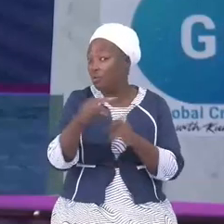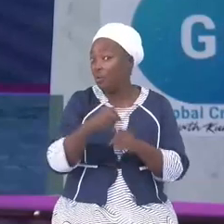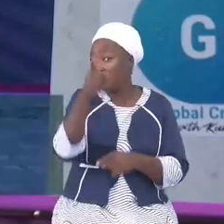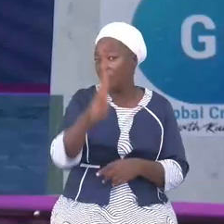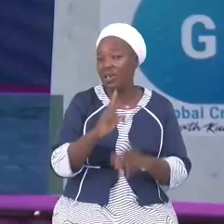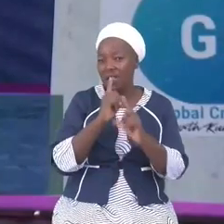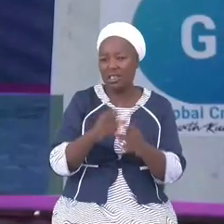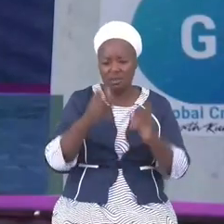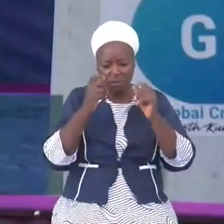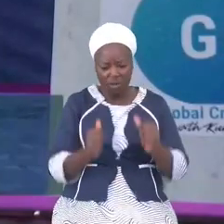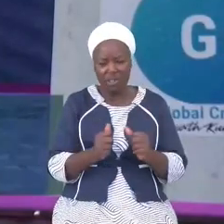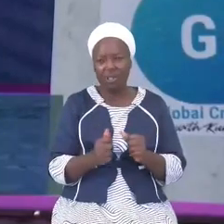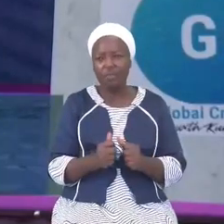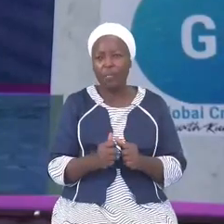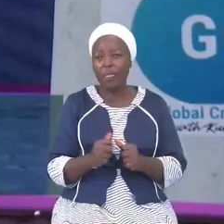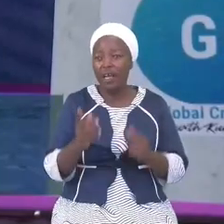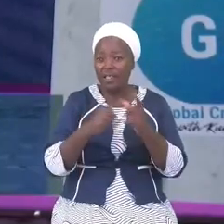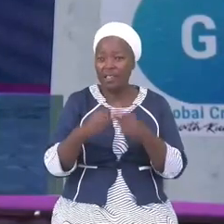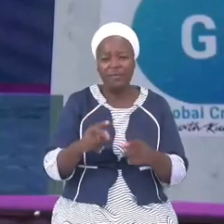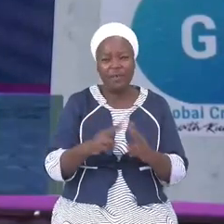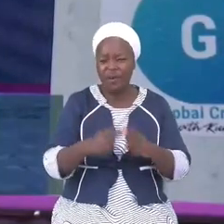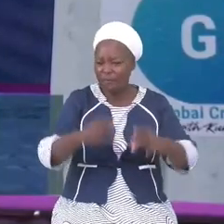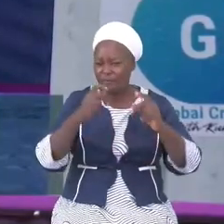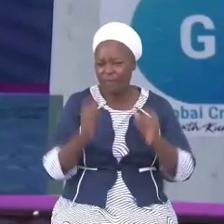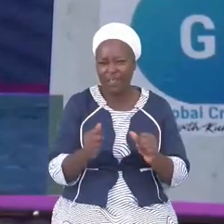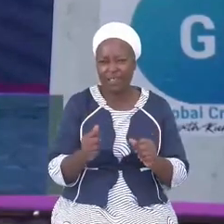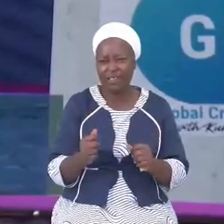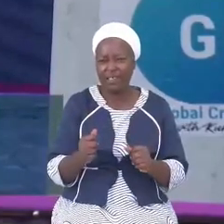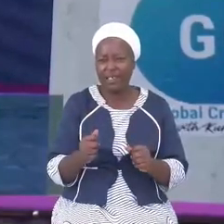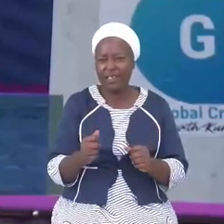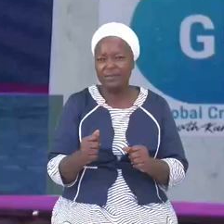Quand Dieu exauce soudainement et spontanément,